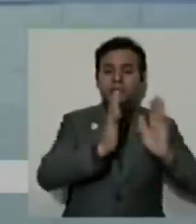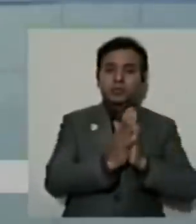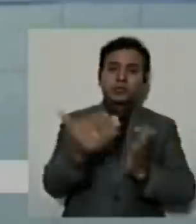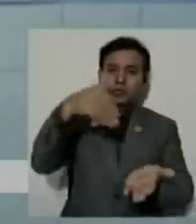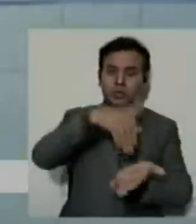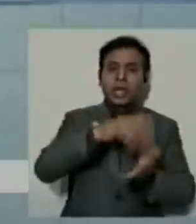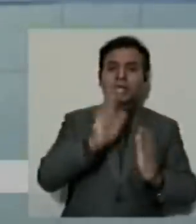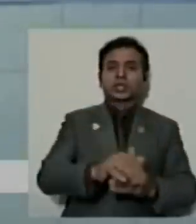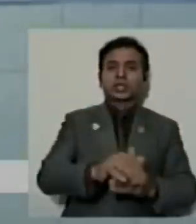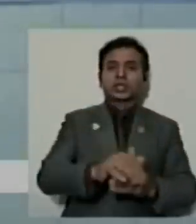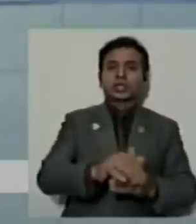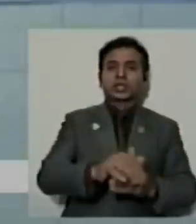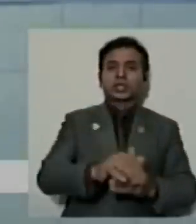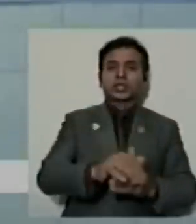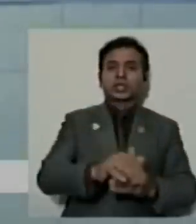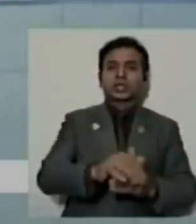এবং এ পর্যন্ত